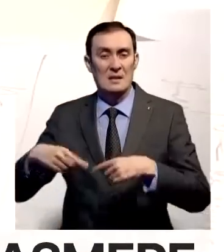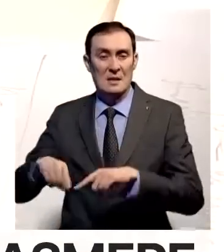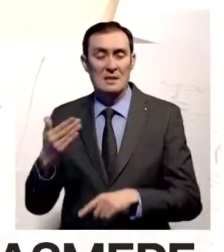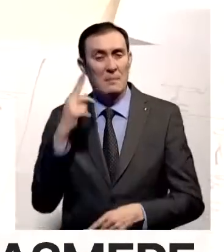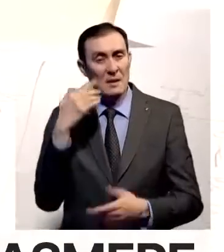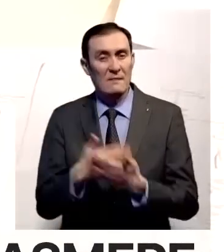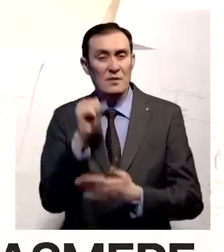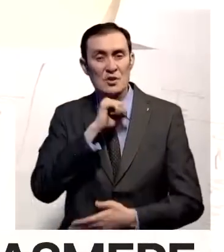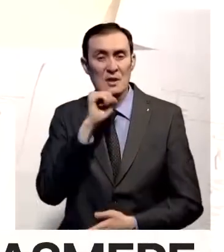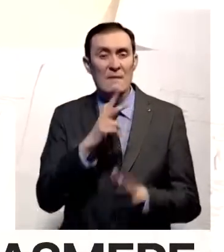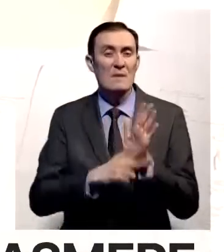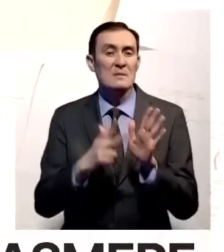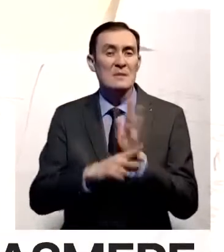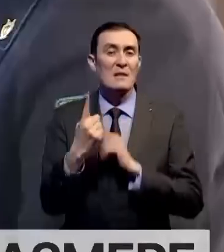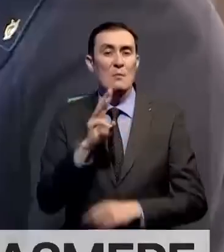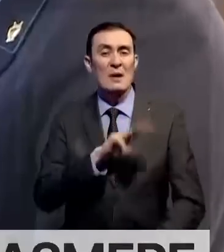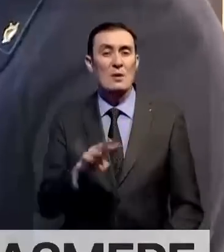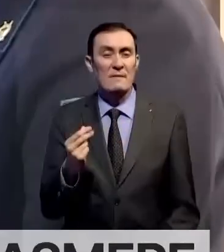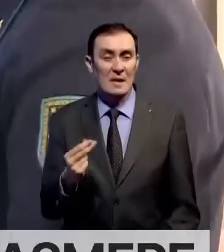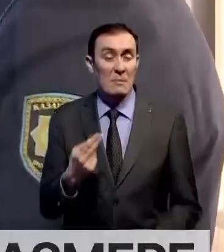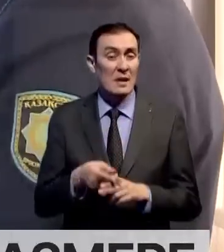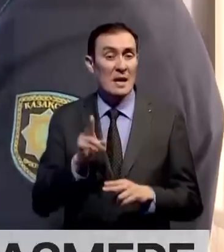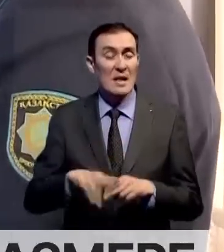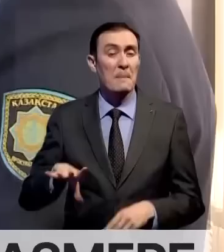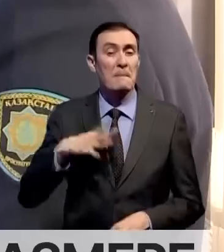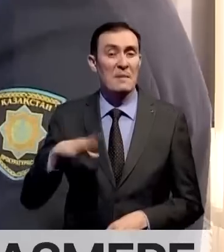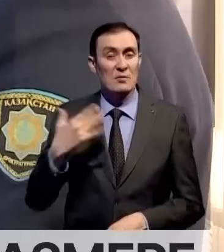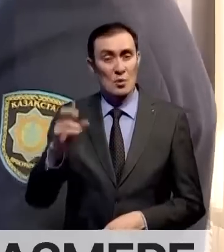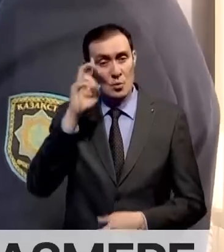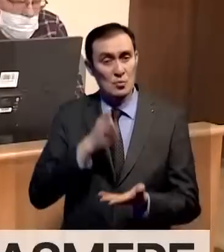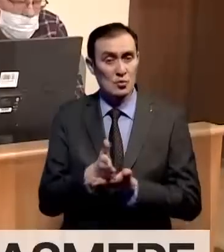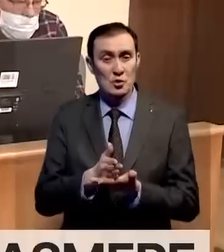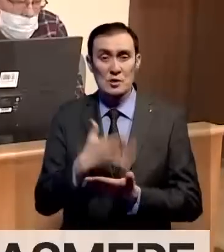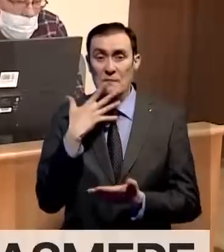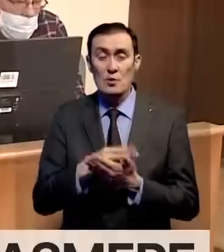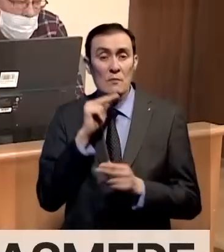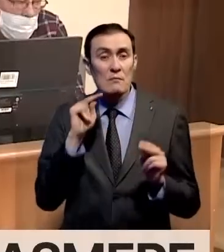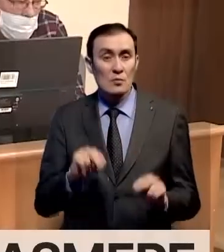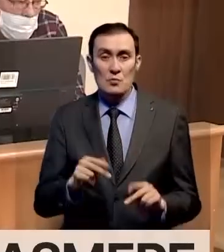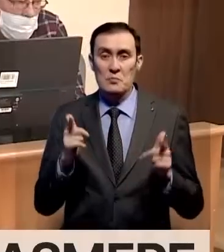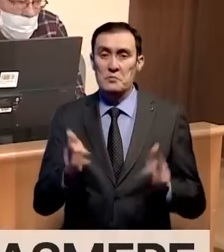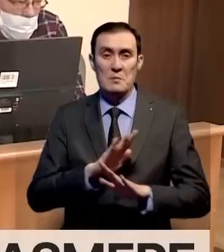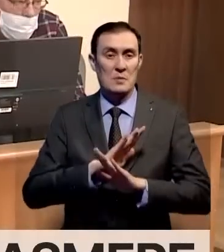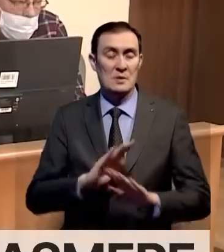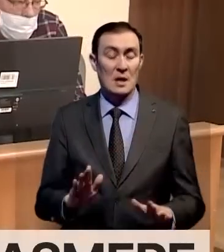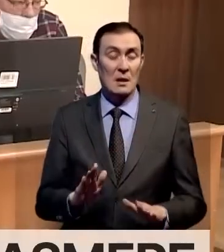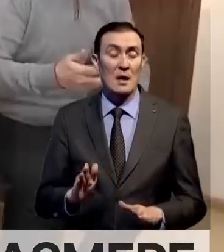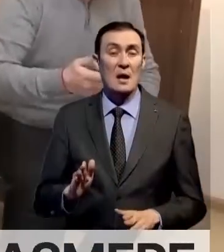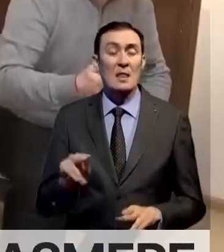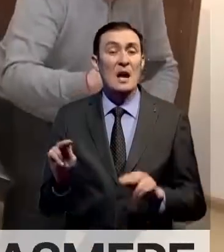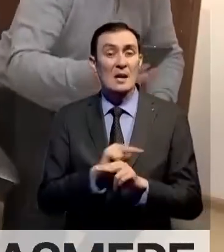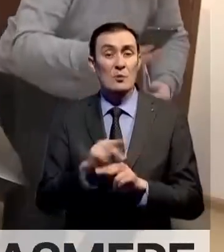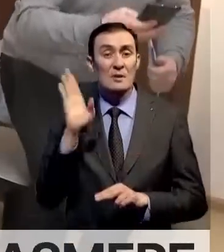Их подозревают в хищении 81 миллиона тенге. При этом бывший госслужащий свою вину не признал. Напомню, на